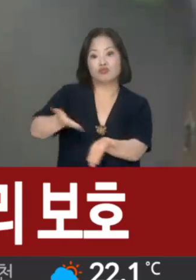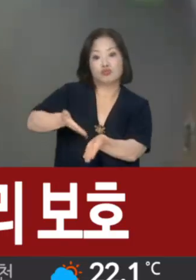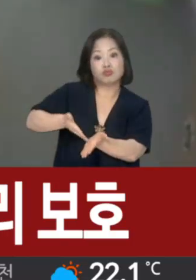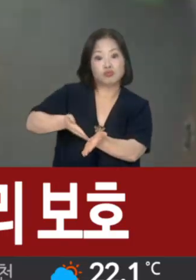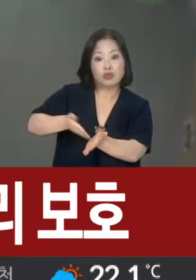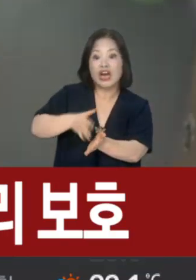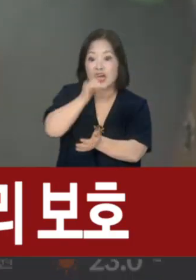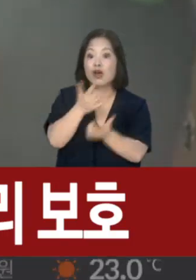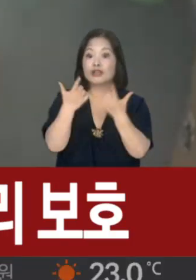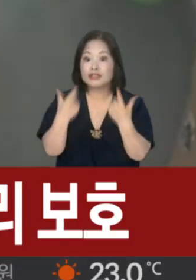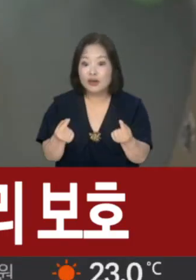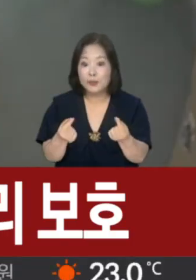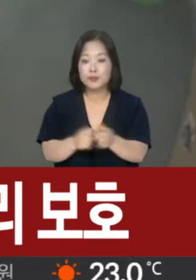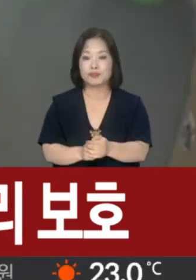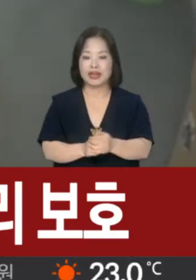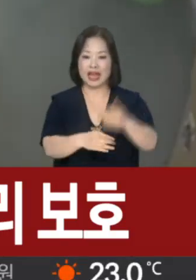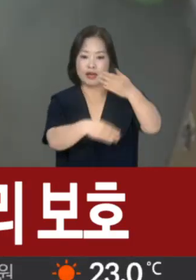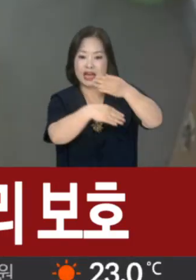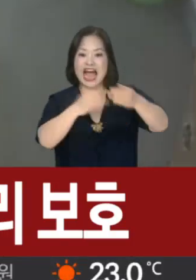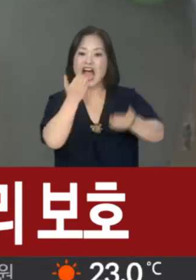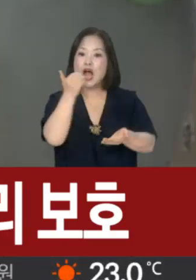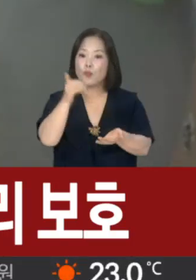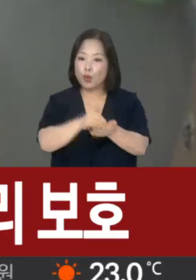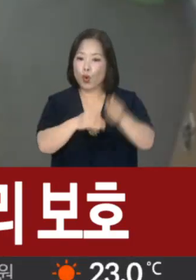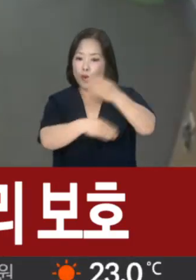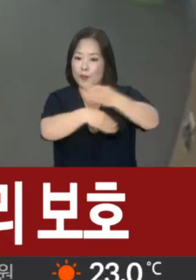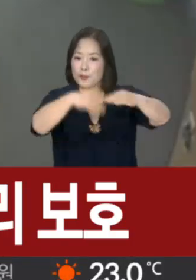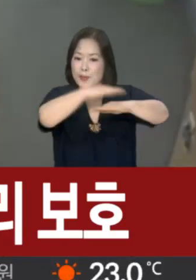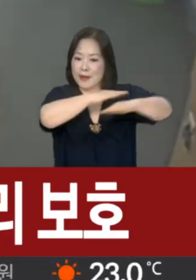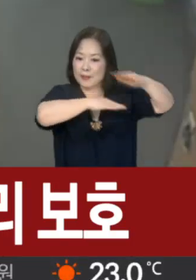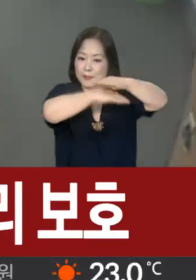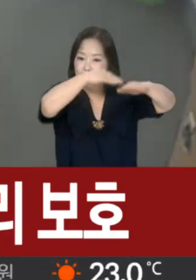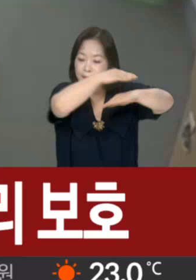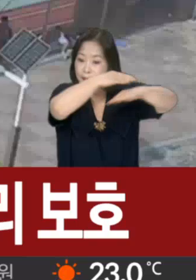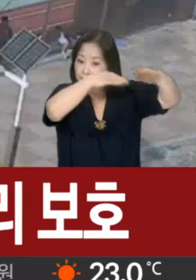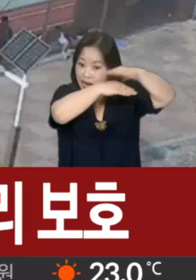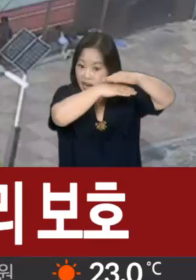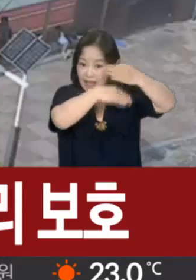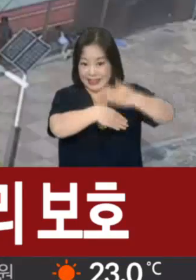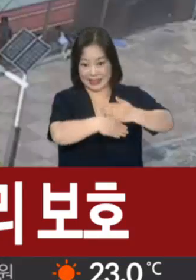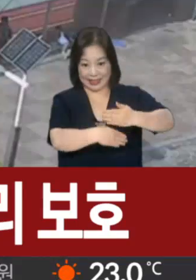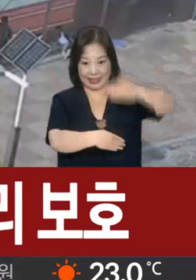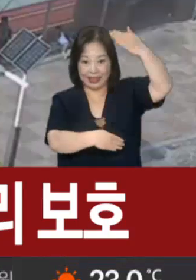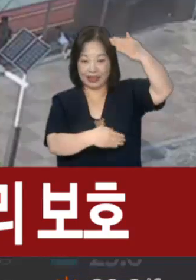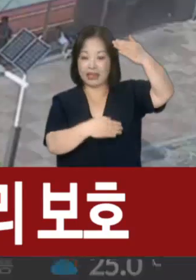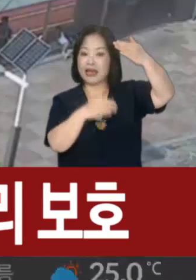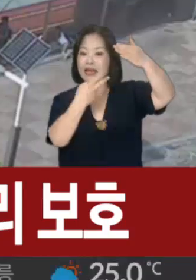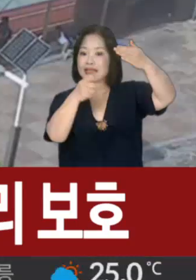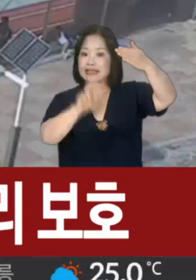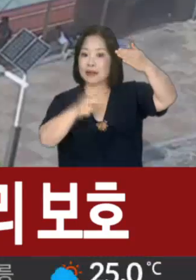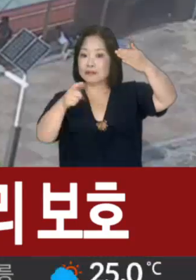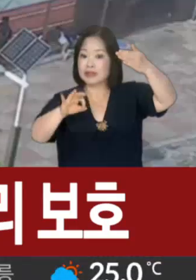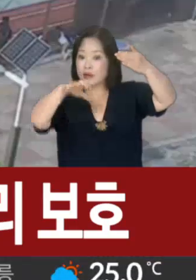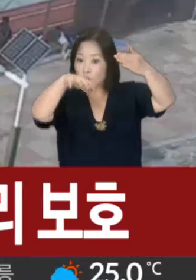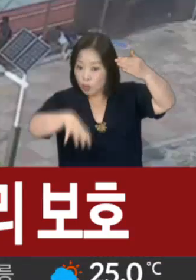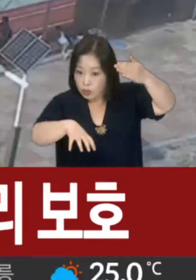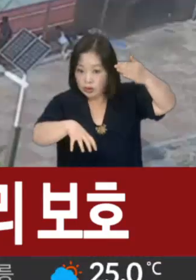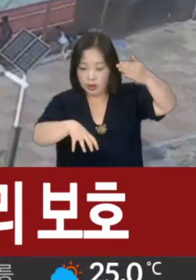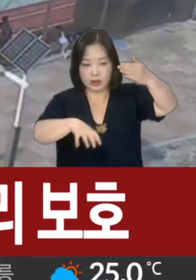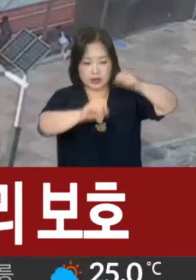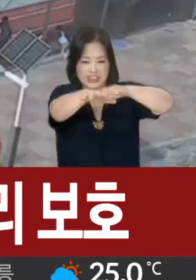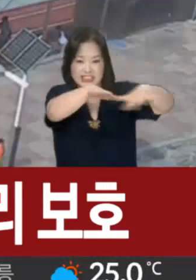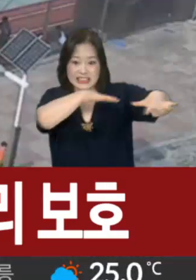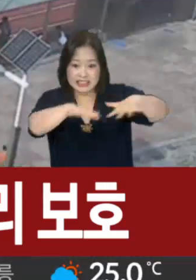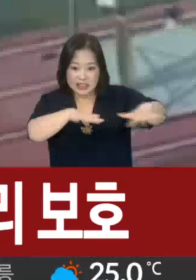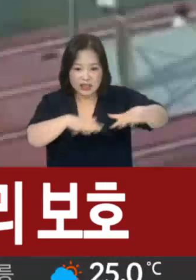이 블록 담장, 네네. 그러니까 이제 블록조라고 얘기를 하는데요. 예. 이런 블록조 같은 경우에 이런 지진에